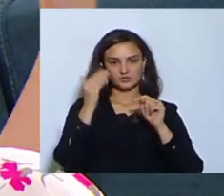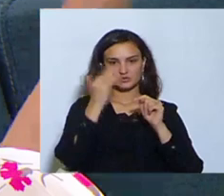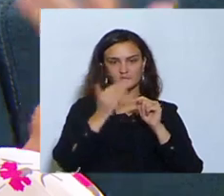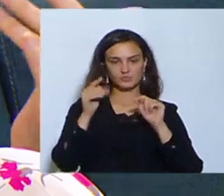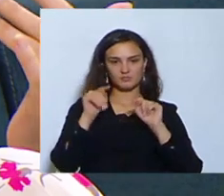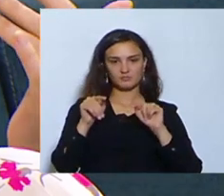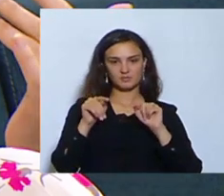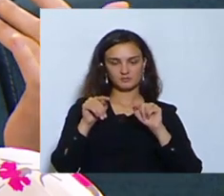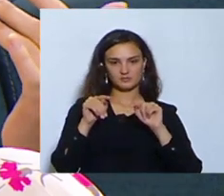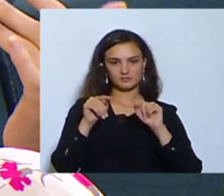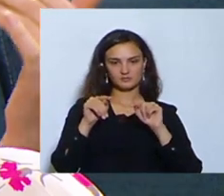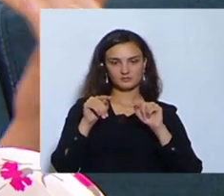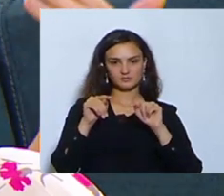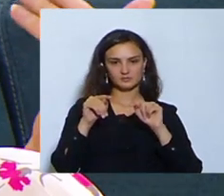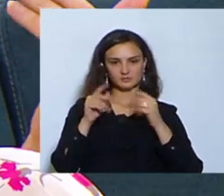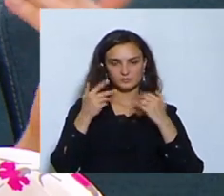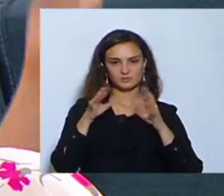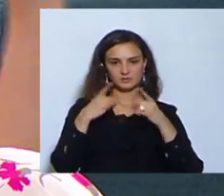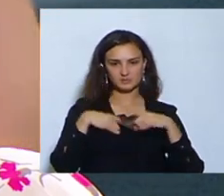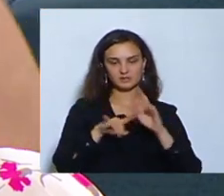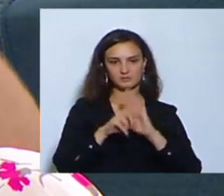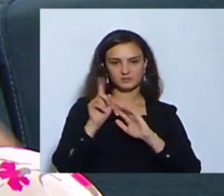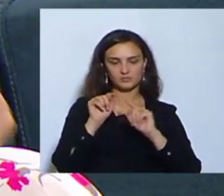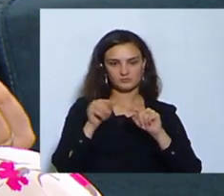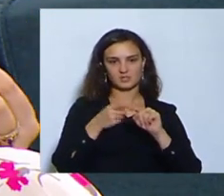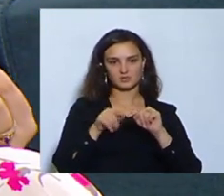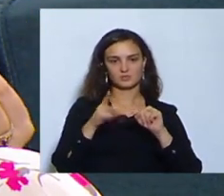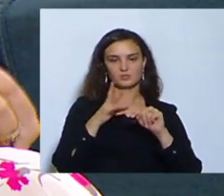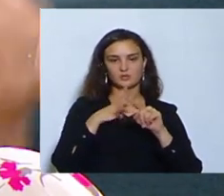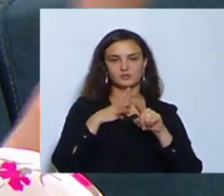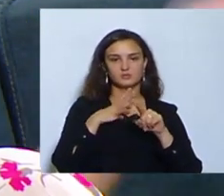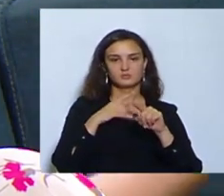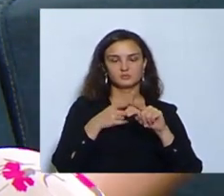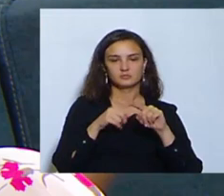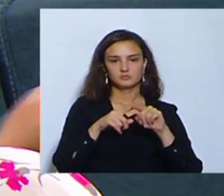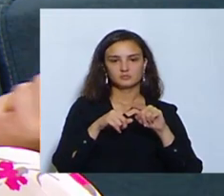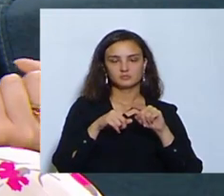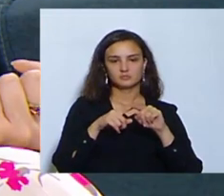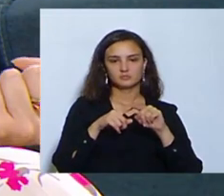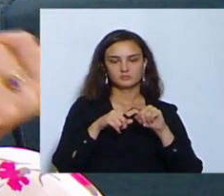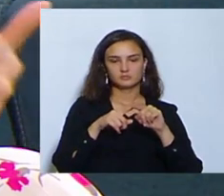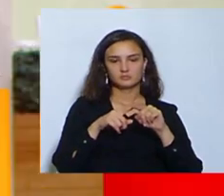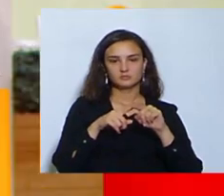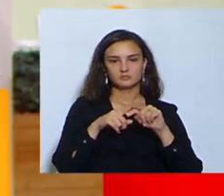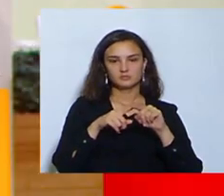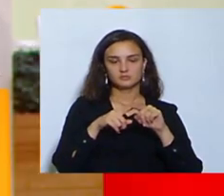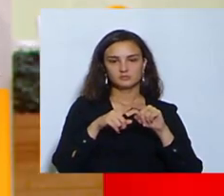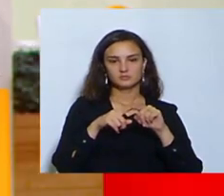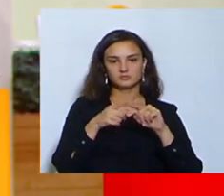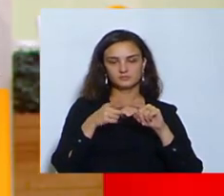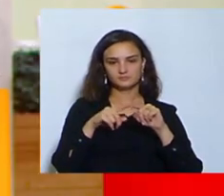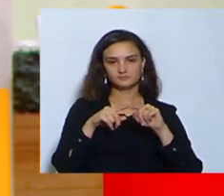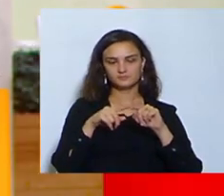საზოგადოება მას თავს ახვევს უკვე დაბადებიდან, რომ ის ასეთი უნდა იყოს. მოზარდობის ასაკი. სტერეოტიპის მსხვერპლი ხდება